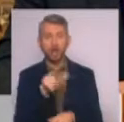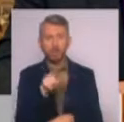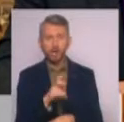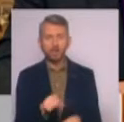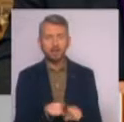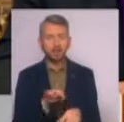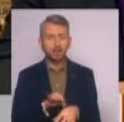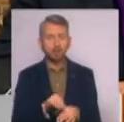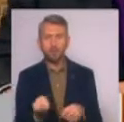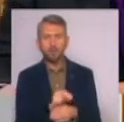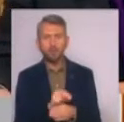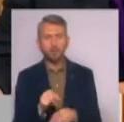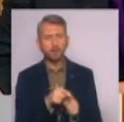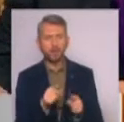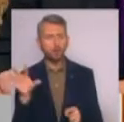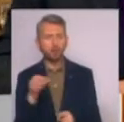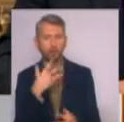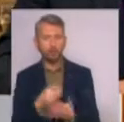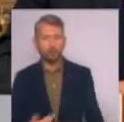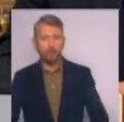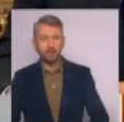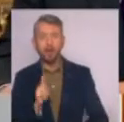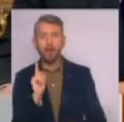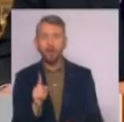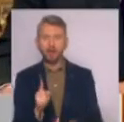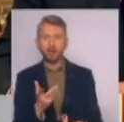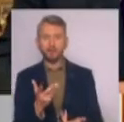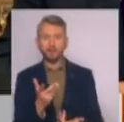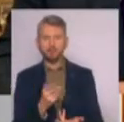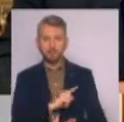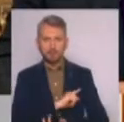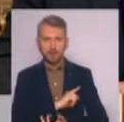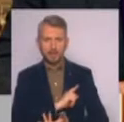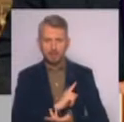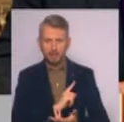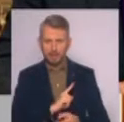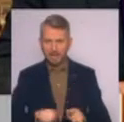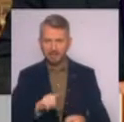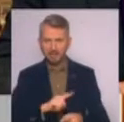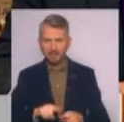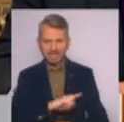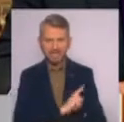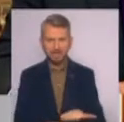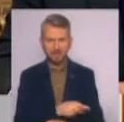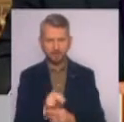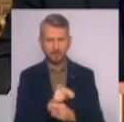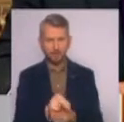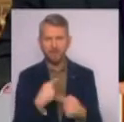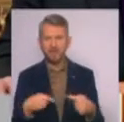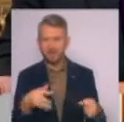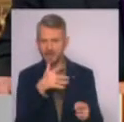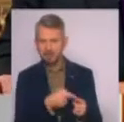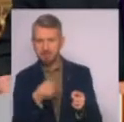лікується протягом всього свого життя. Але інтенсивність цього лікування в різні періоди перебігу